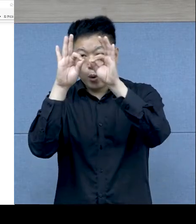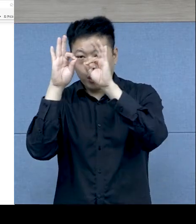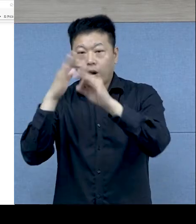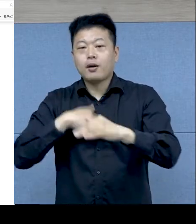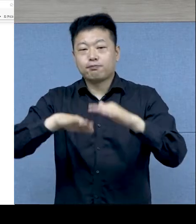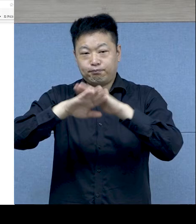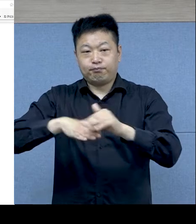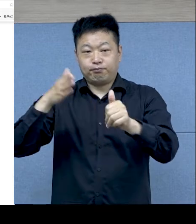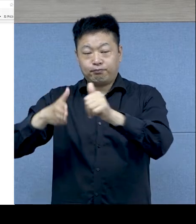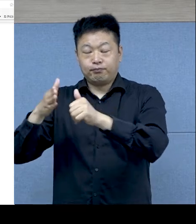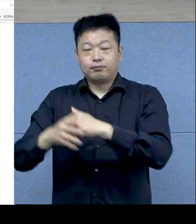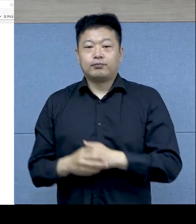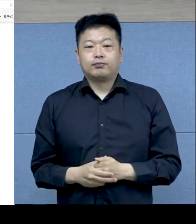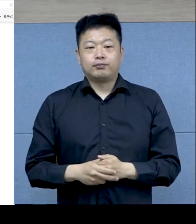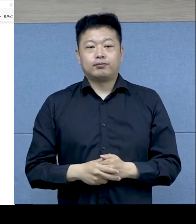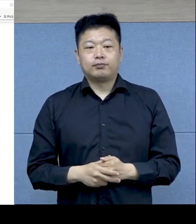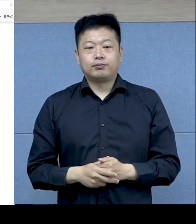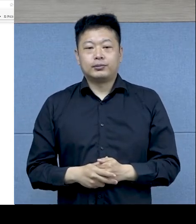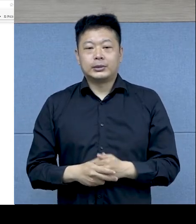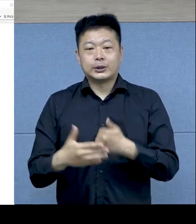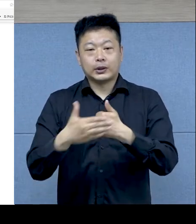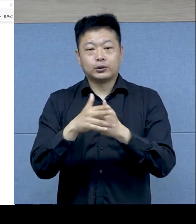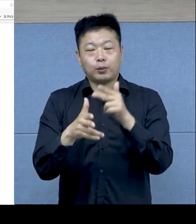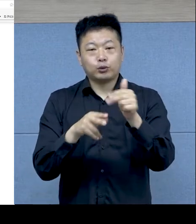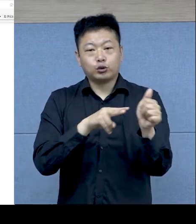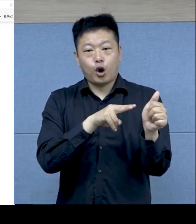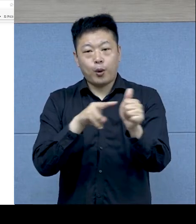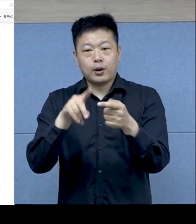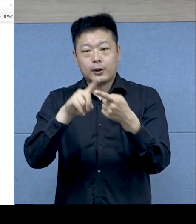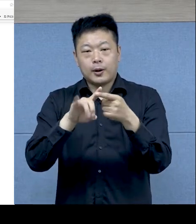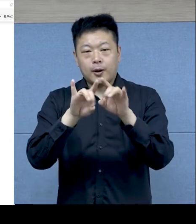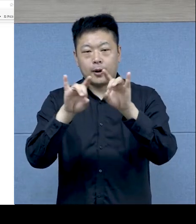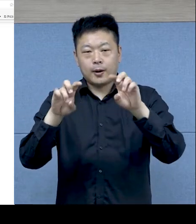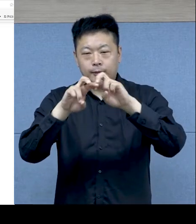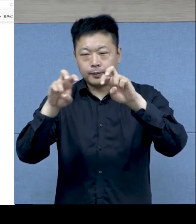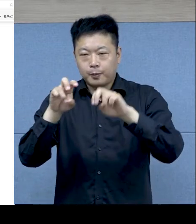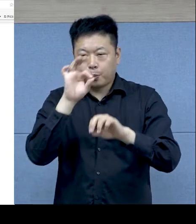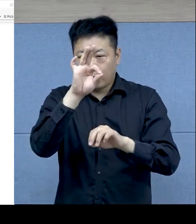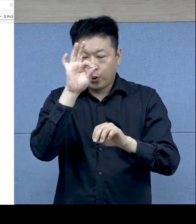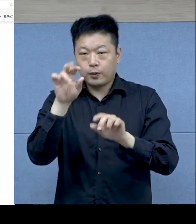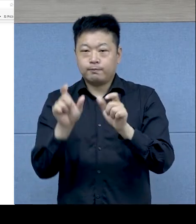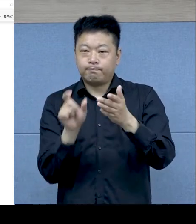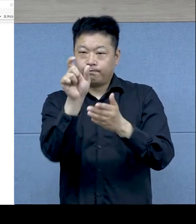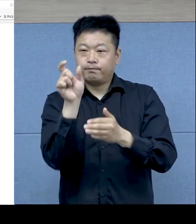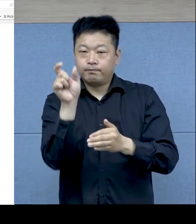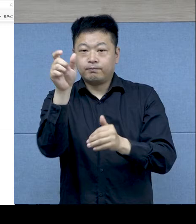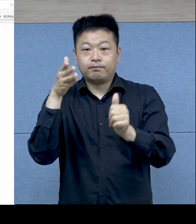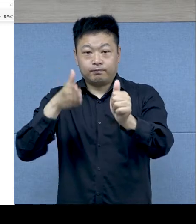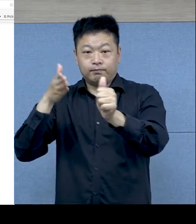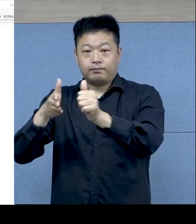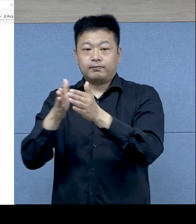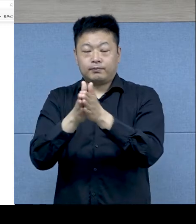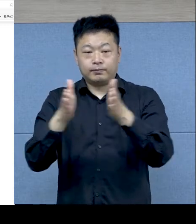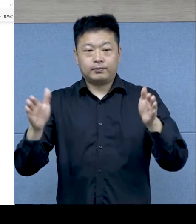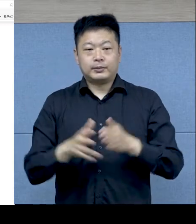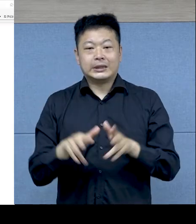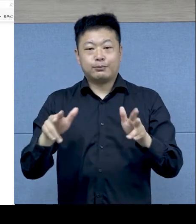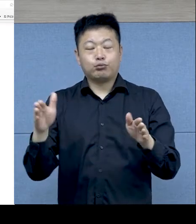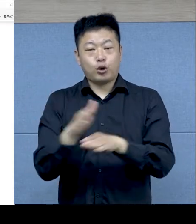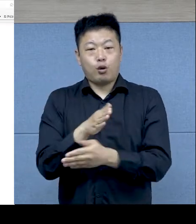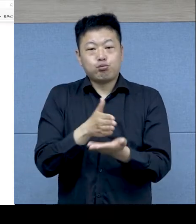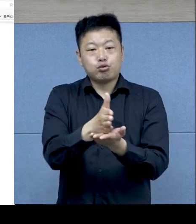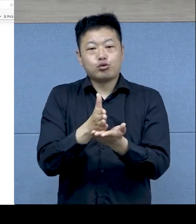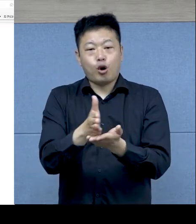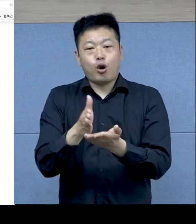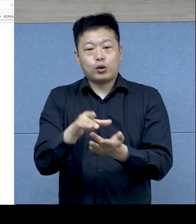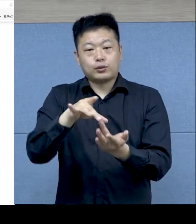되겠습니다. 그럼 지원사업 정보란부터 차근차근 입력해 보도록 하겠습니다. 먼저